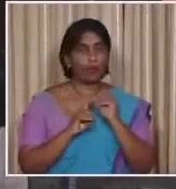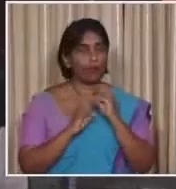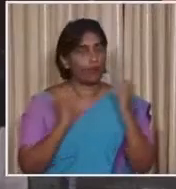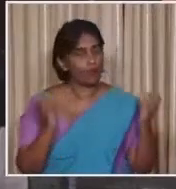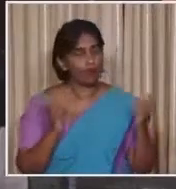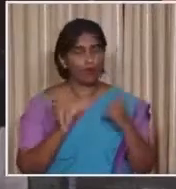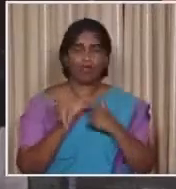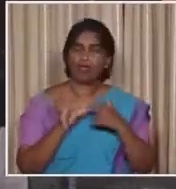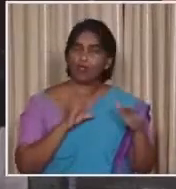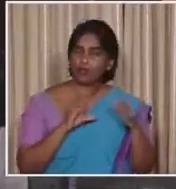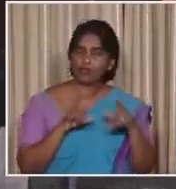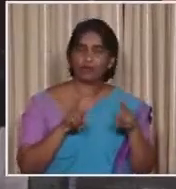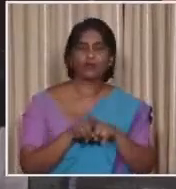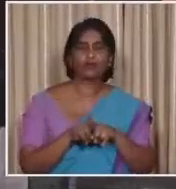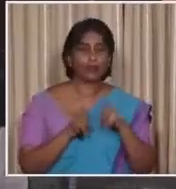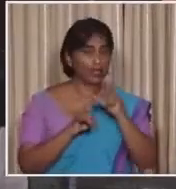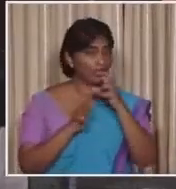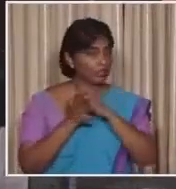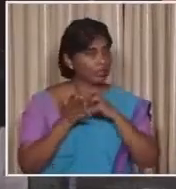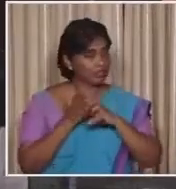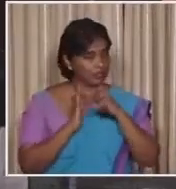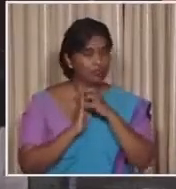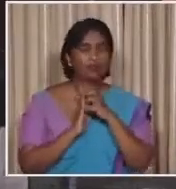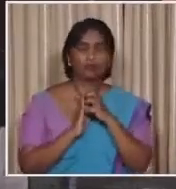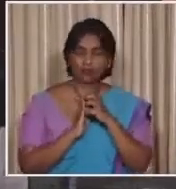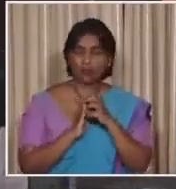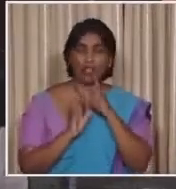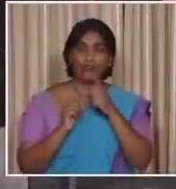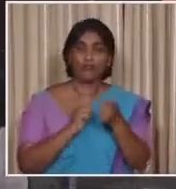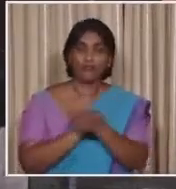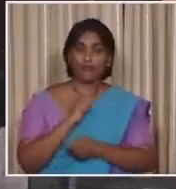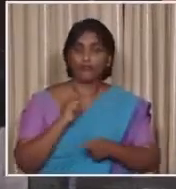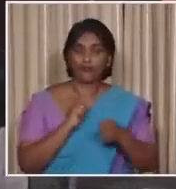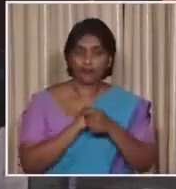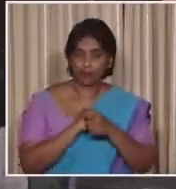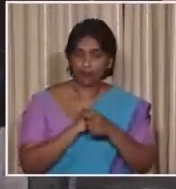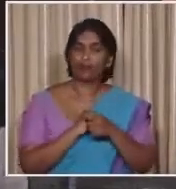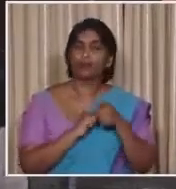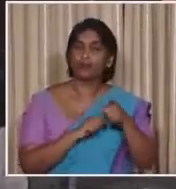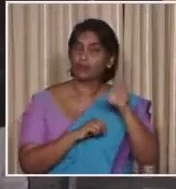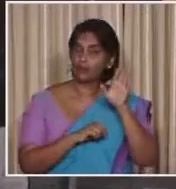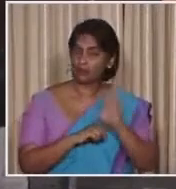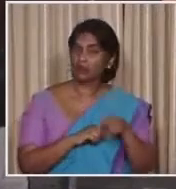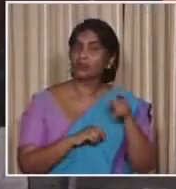அனுராதபுரம் ஆகிய மாவட்டங்களின் அறுவடைகளை வைத்துக் கொண்டே நெல்லிற்கான நிர்ணய